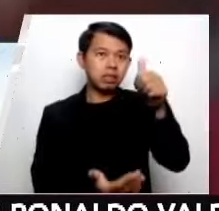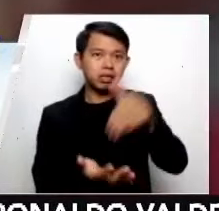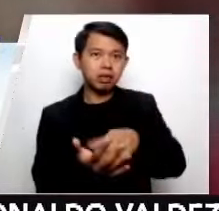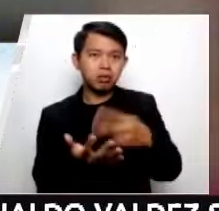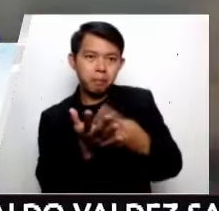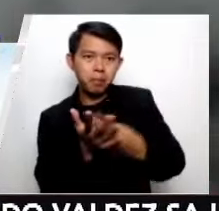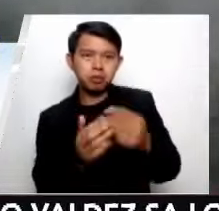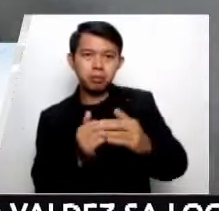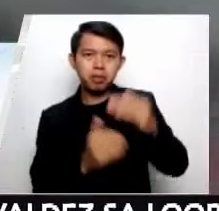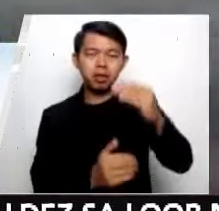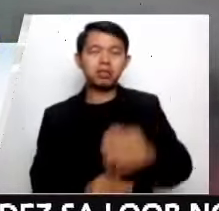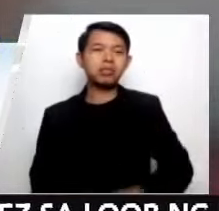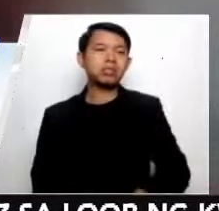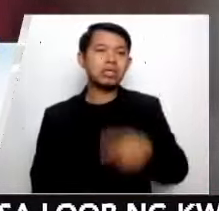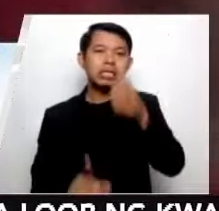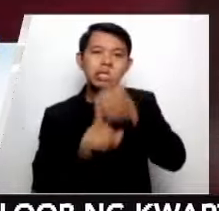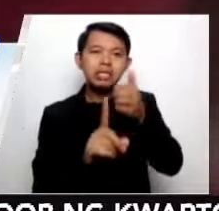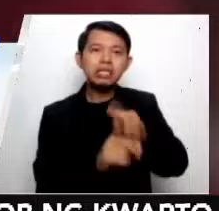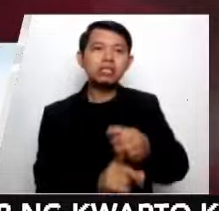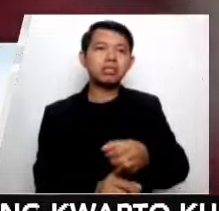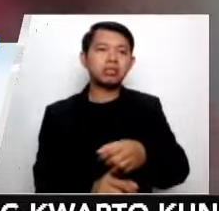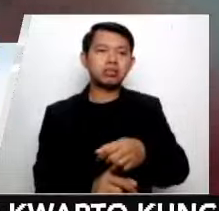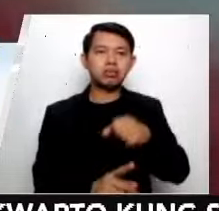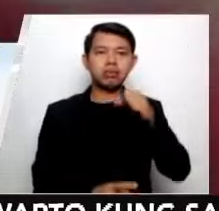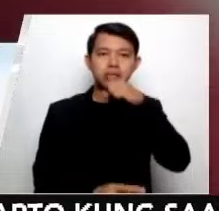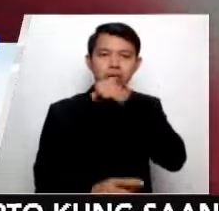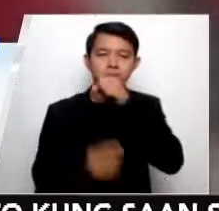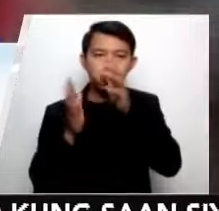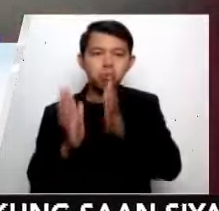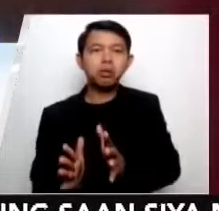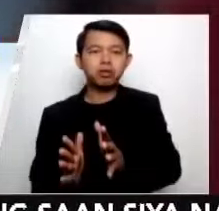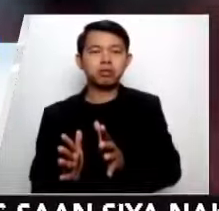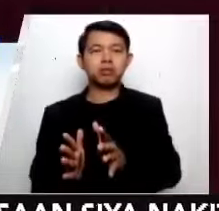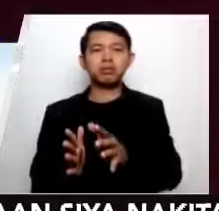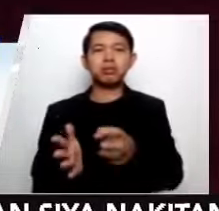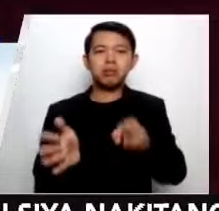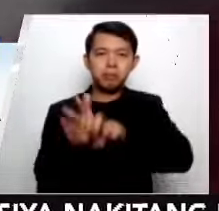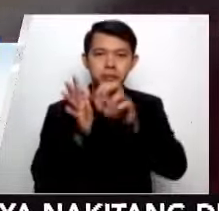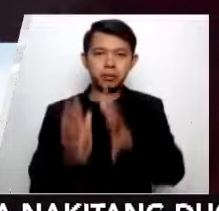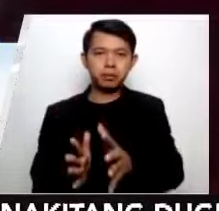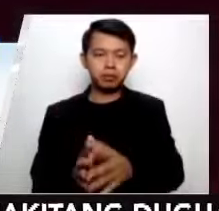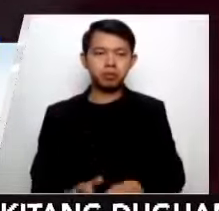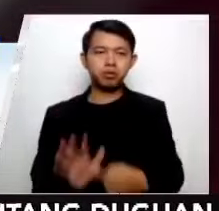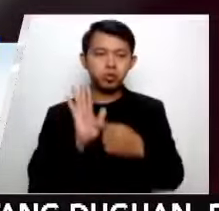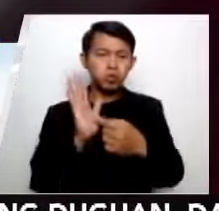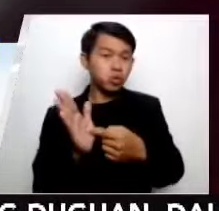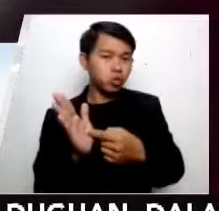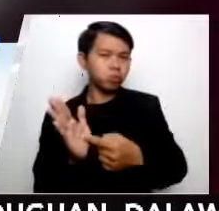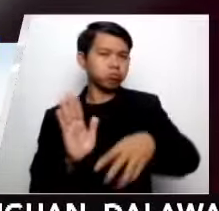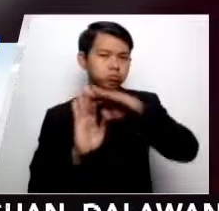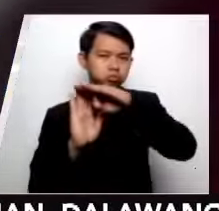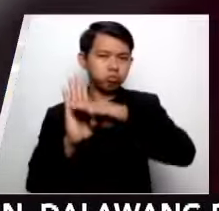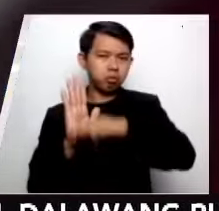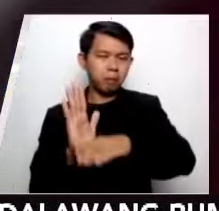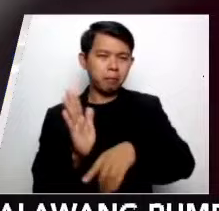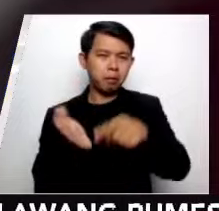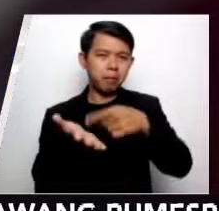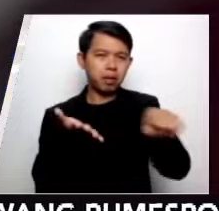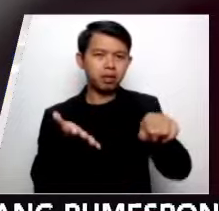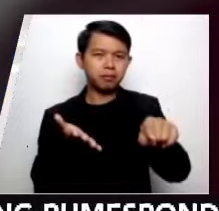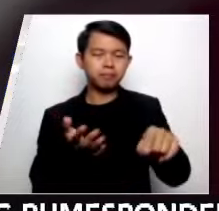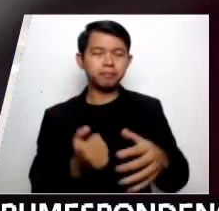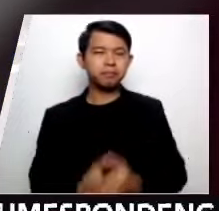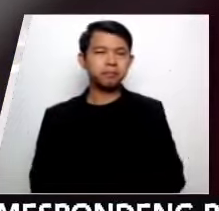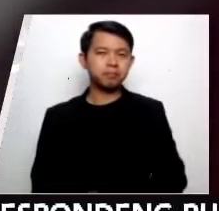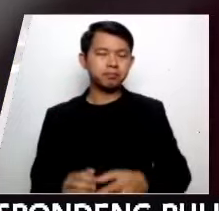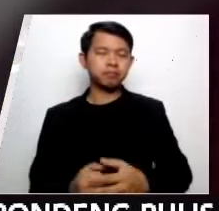dito. My friend, it's our rate. Okay. Support me the rate. Okay. Base sa taripang inabot ng katabi ng